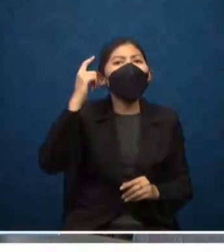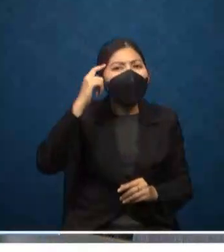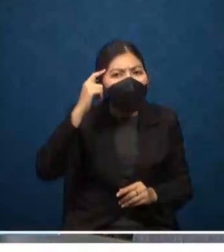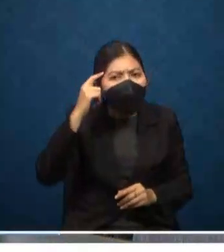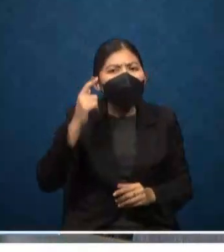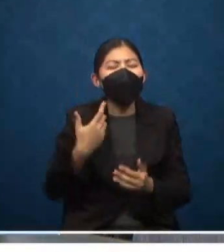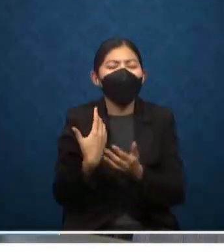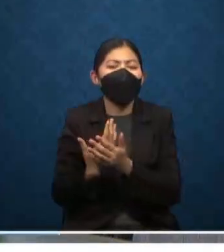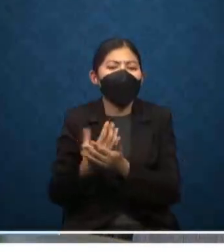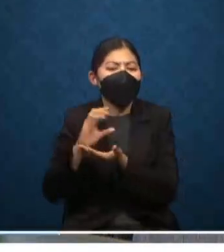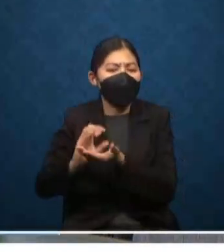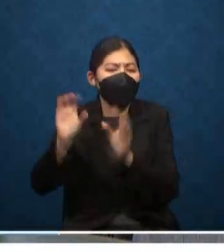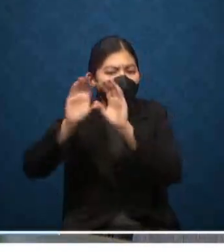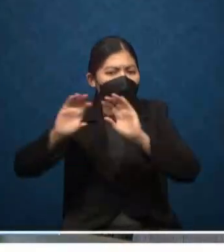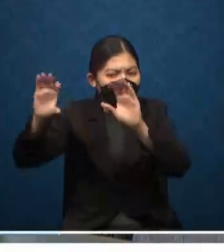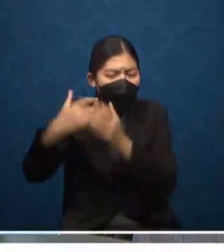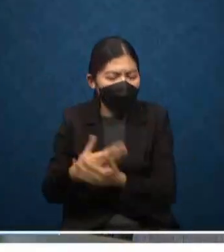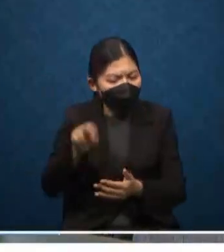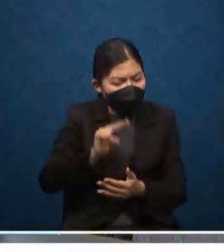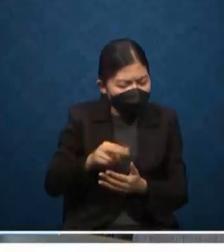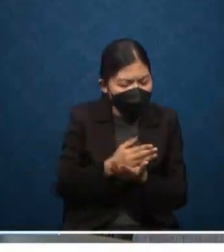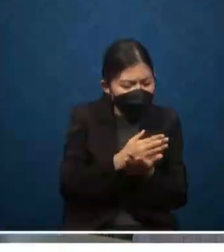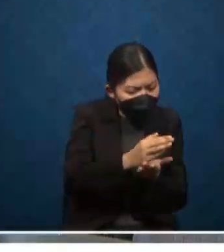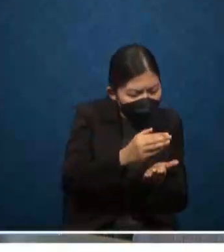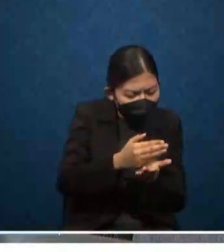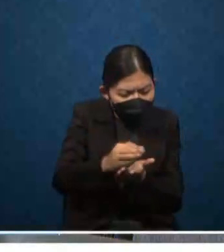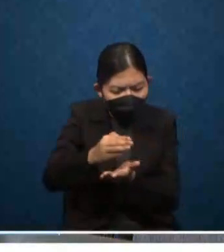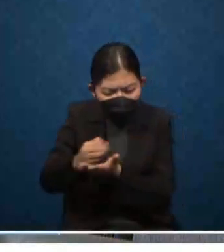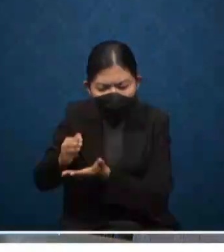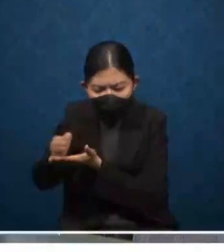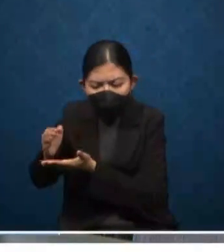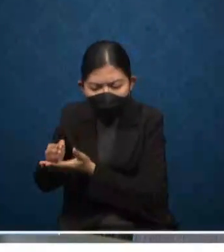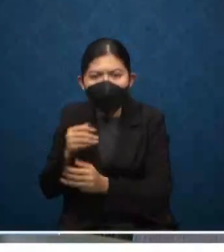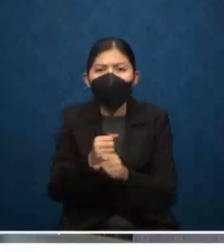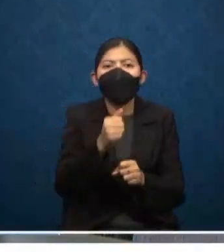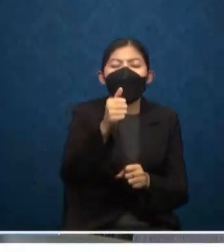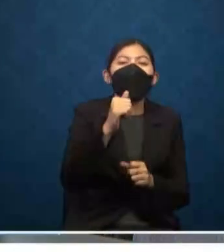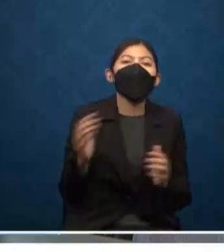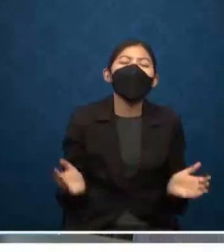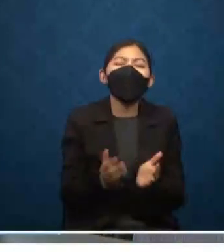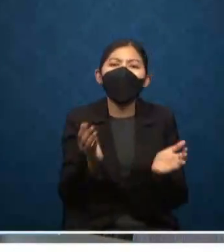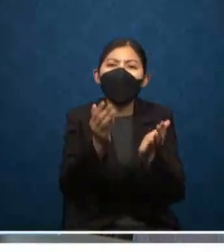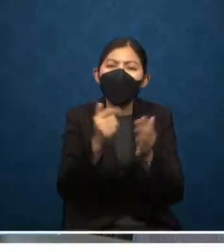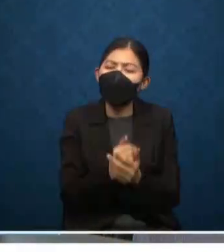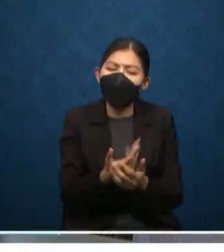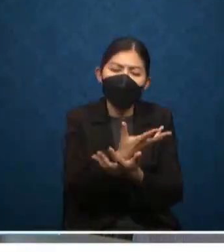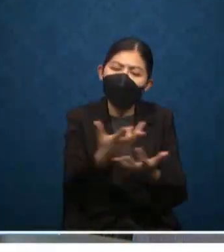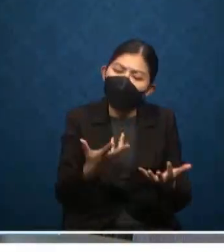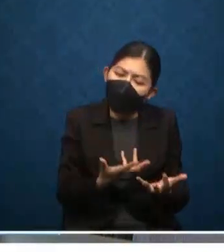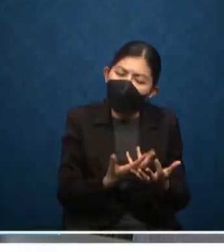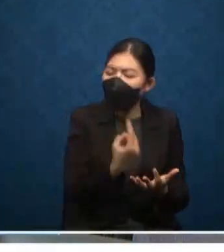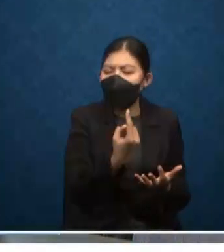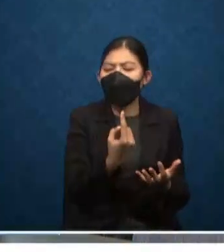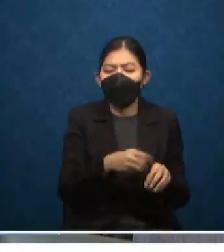สามารถนำไปใช้ได้หลายทางไม่จำเป็นจะต้องเอาไปในเรื่องของการสนับสนุนเรื่องของวัตถุดิบเรื่องของ